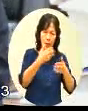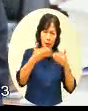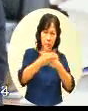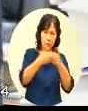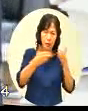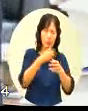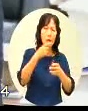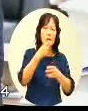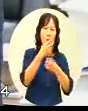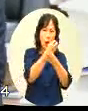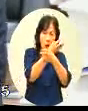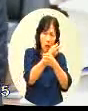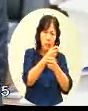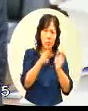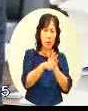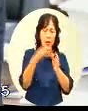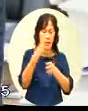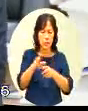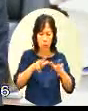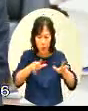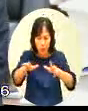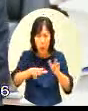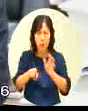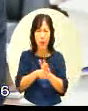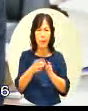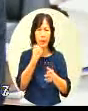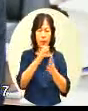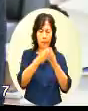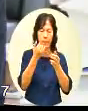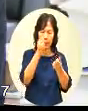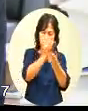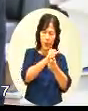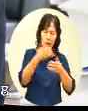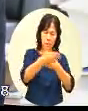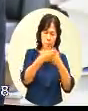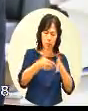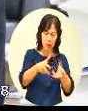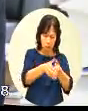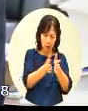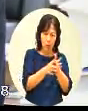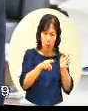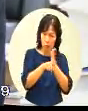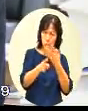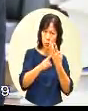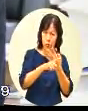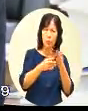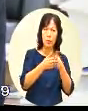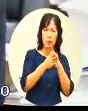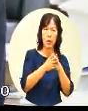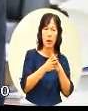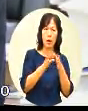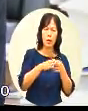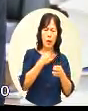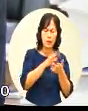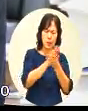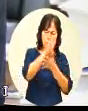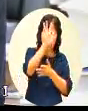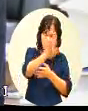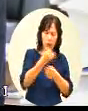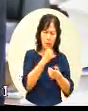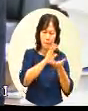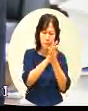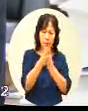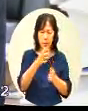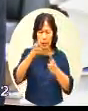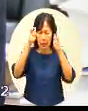的耗制，不管耗制动线，我想有赖我们交通部门的一个专业。我们不希望这个地方变成未来高雄市